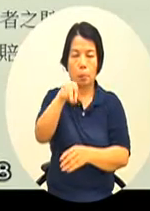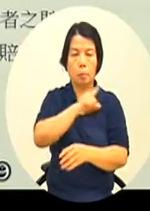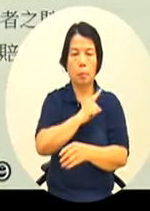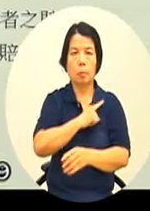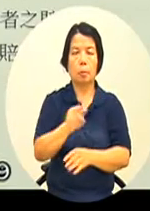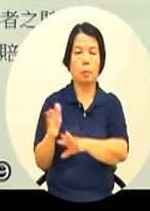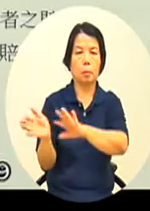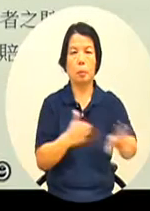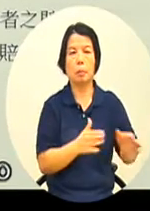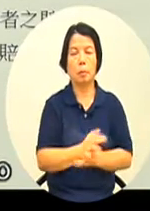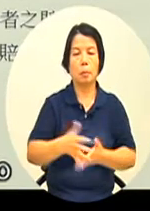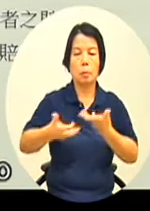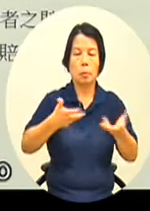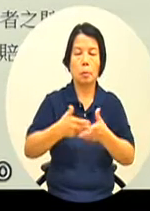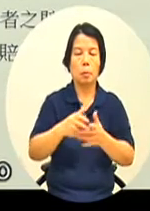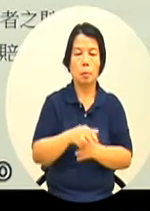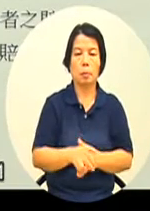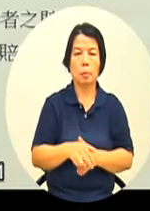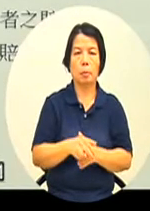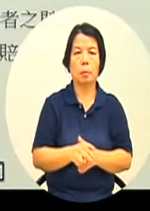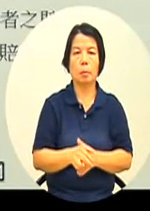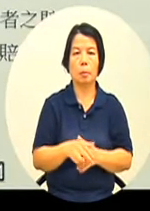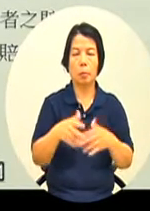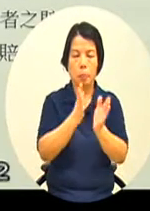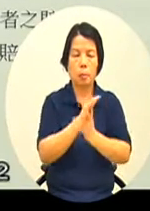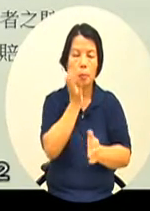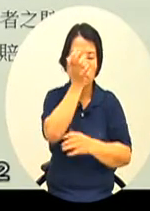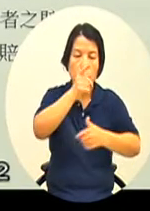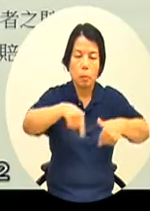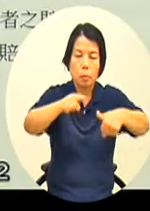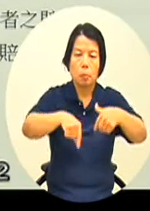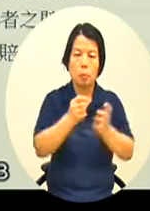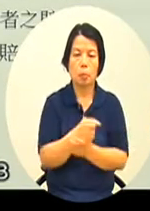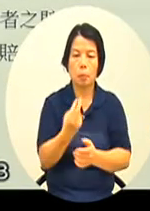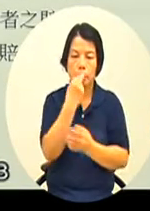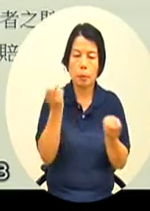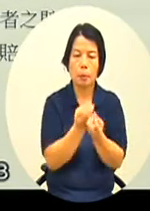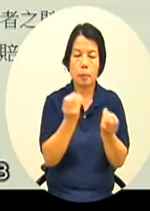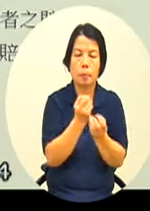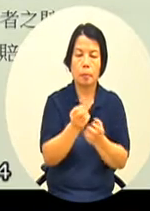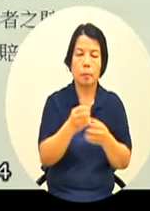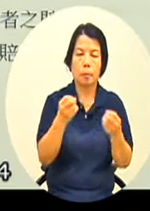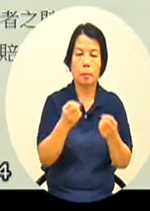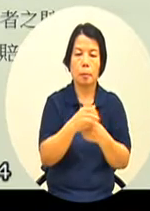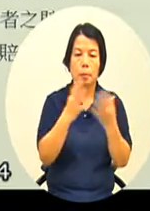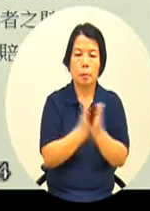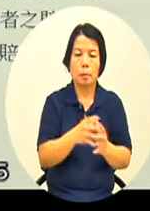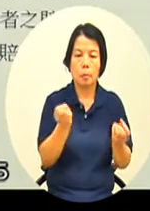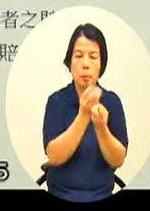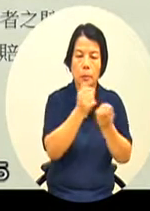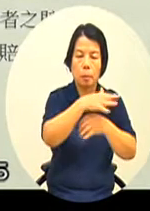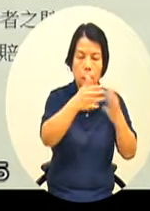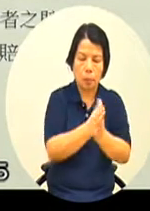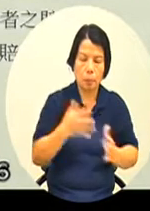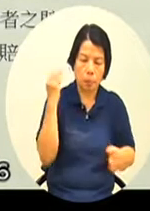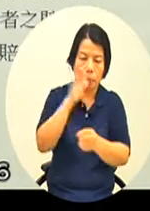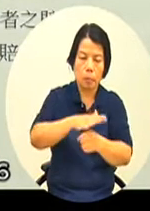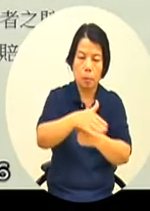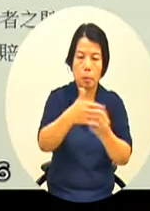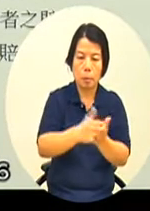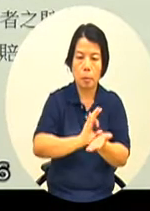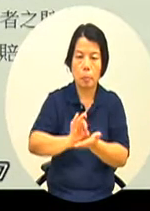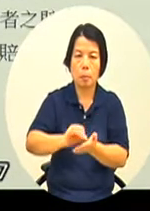在业务概况上面，首先报告石化气化气爆灾害受灾者损害赔偿请求让与之进